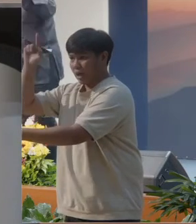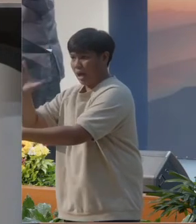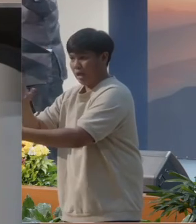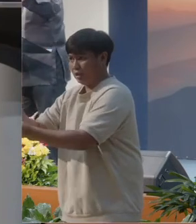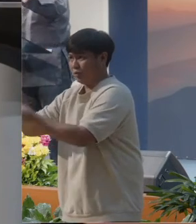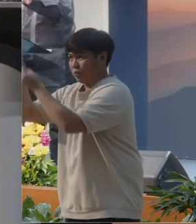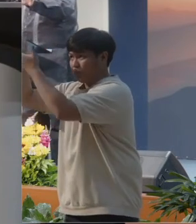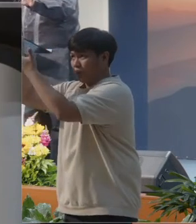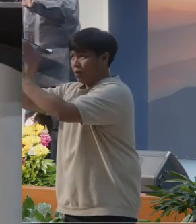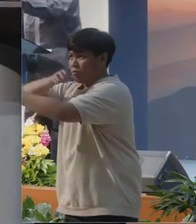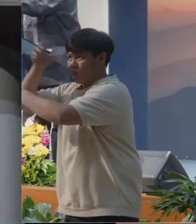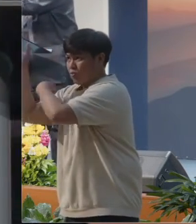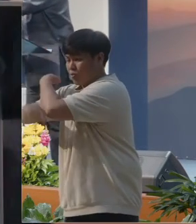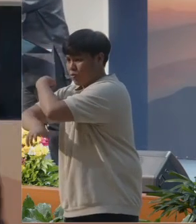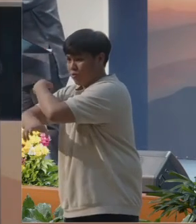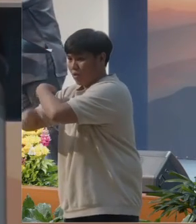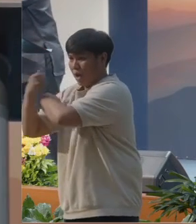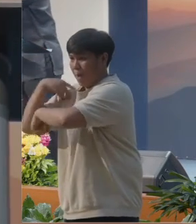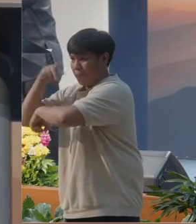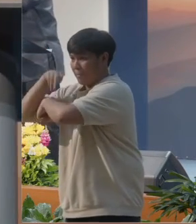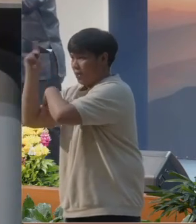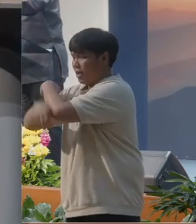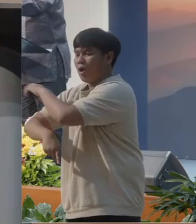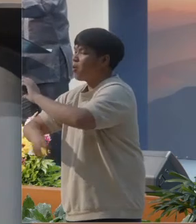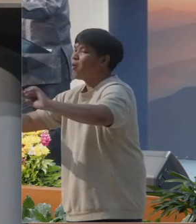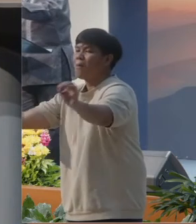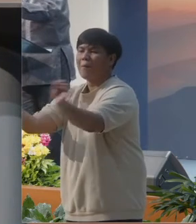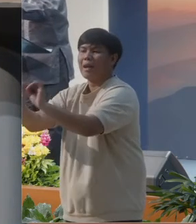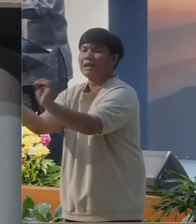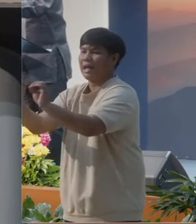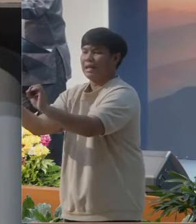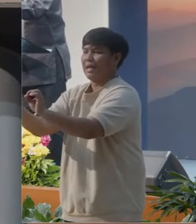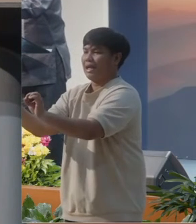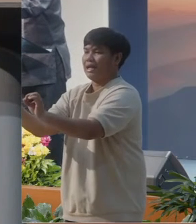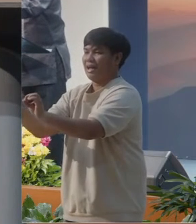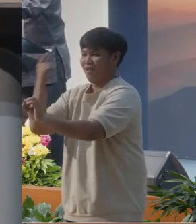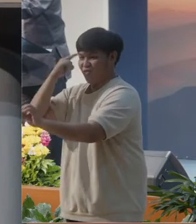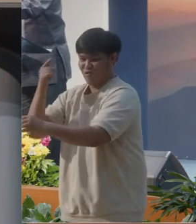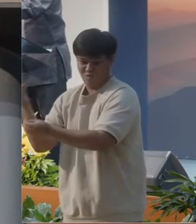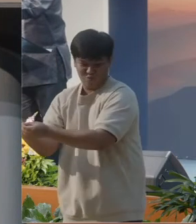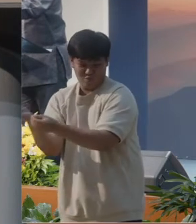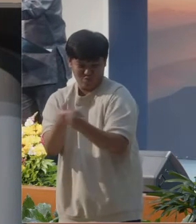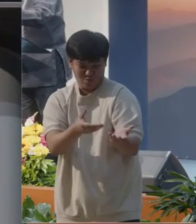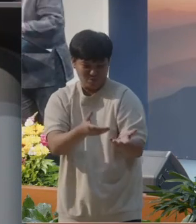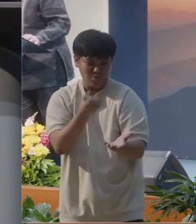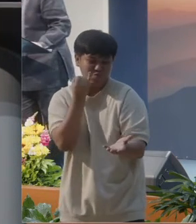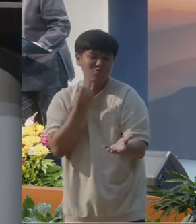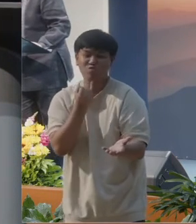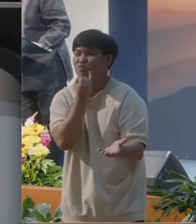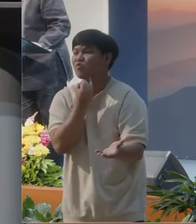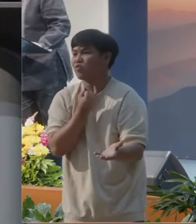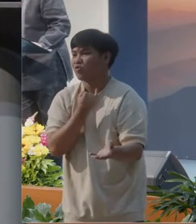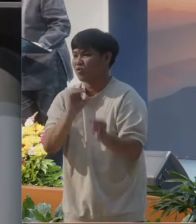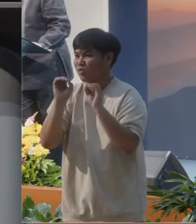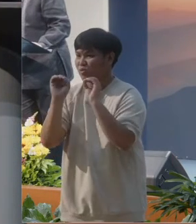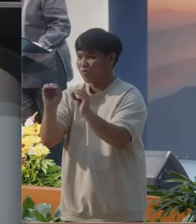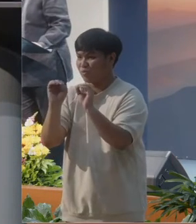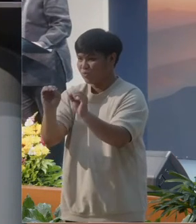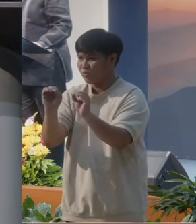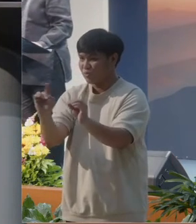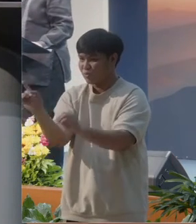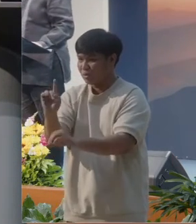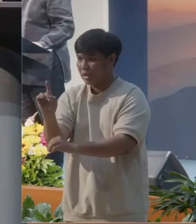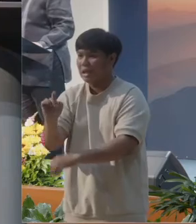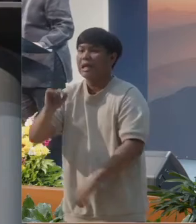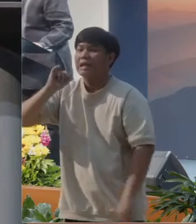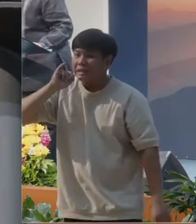Ito ba'y sinumpa? Ito ba'y itinalaga sa Diyos? Hindi na. Ito'y para sa inyo. Ano po ang tinuturo sa atin?